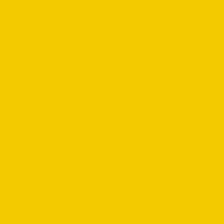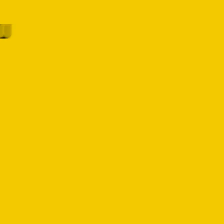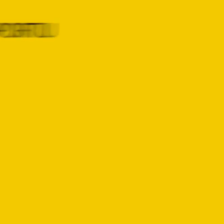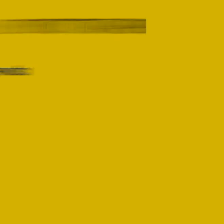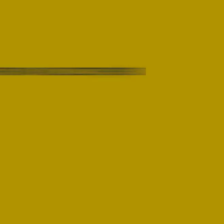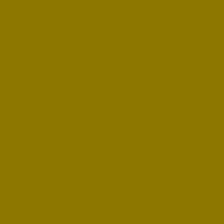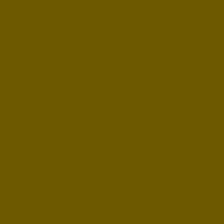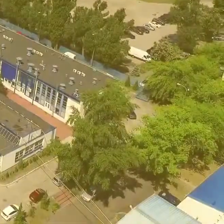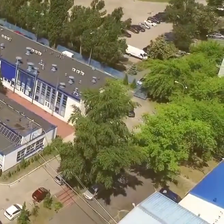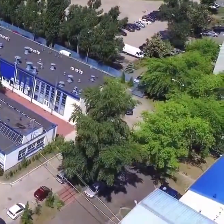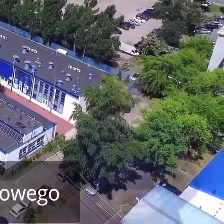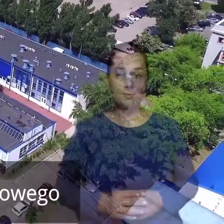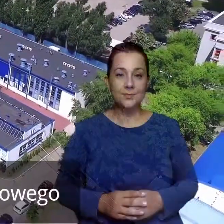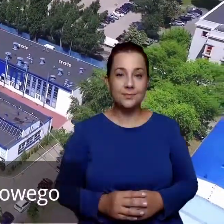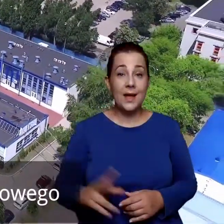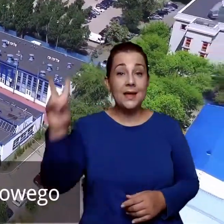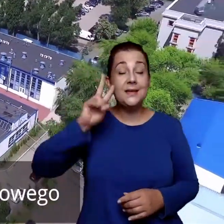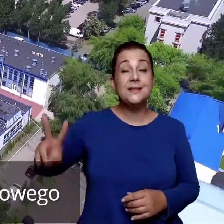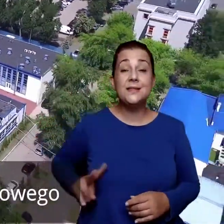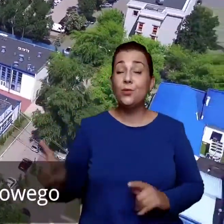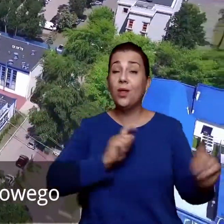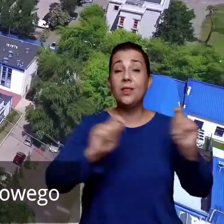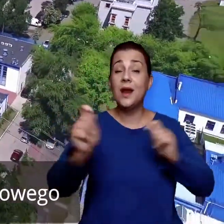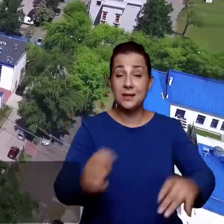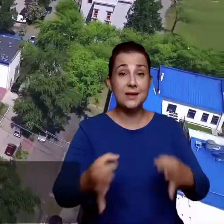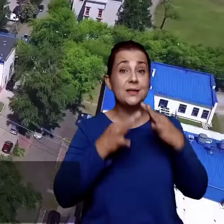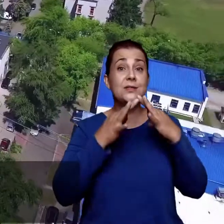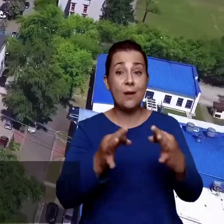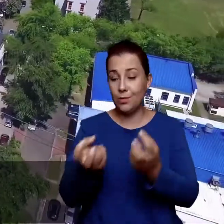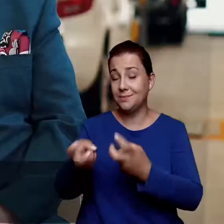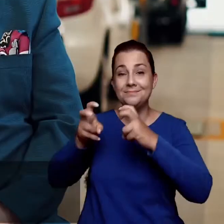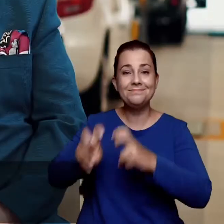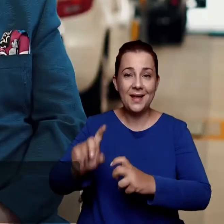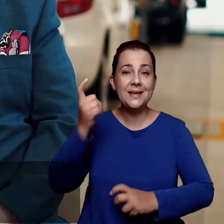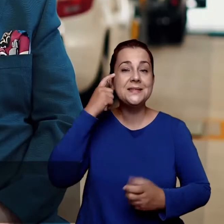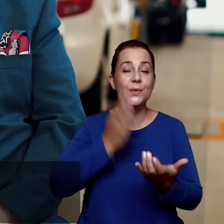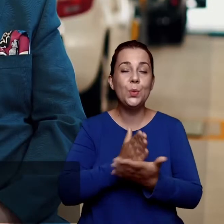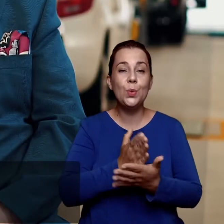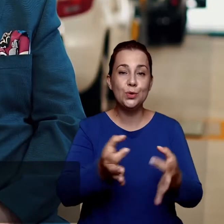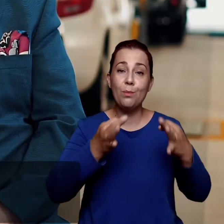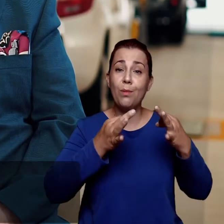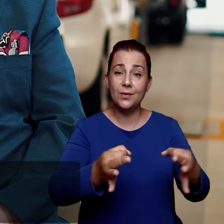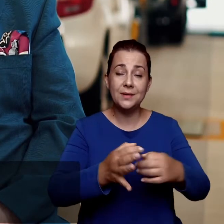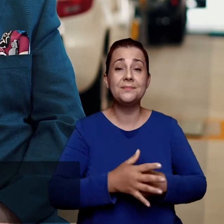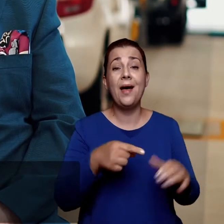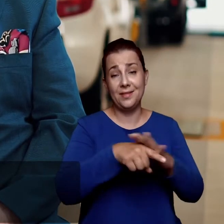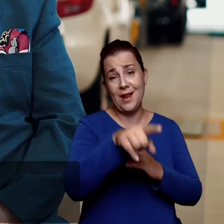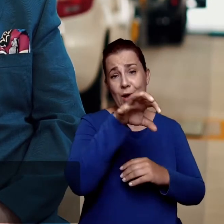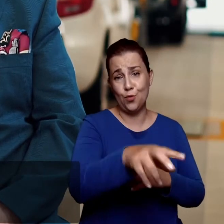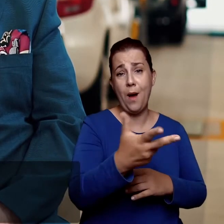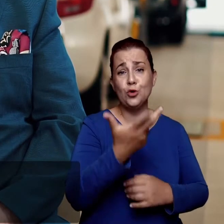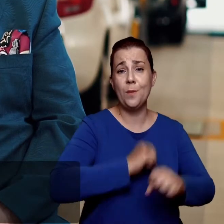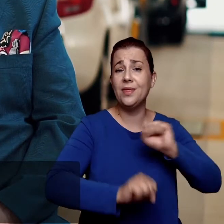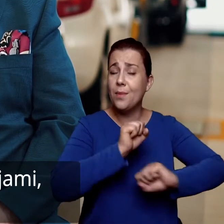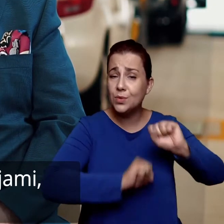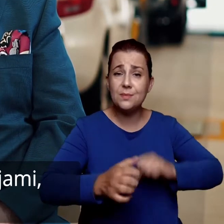W Instytucie Transportu Samochodowego powołaliśmy Centrum Usług Motoryzacyjnych dla osób niepełnosprawnych, które ma